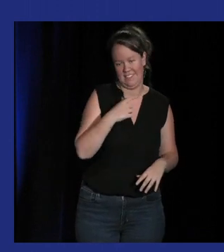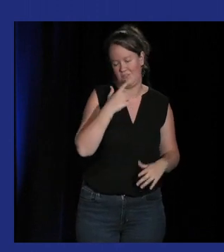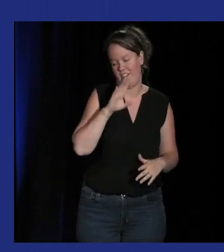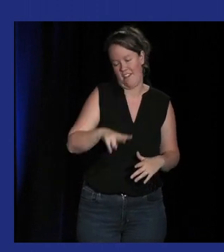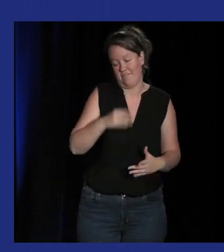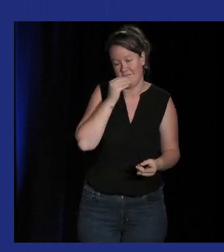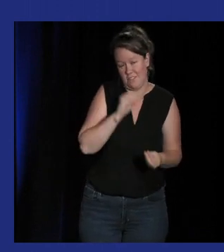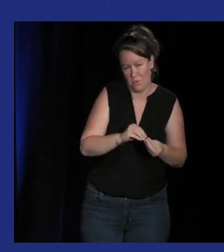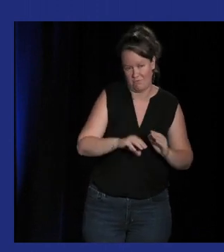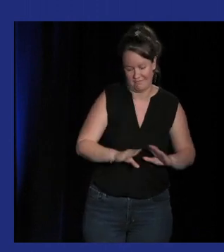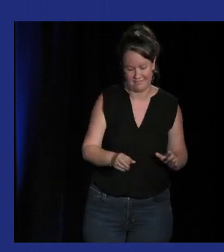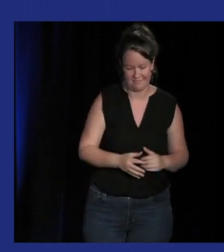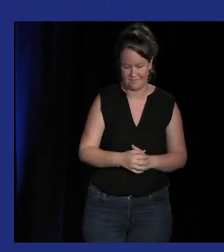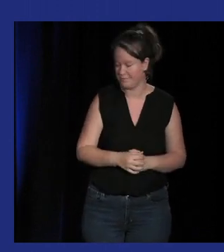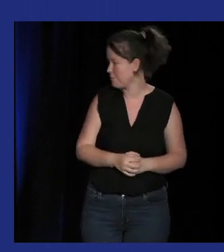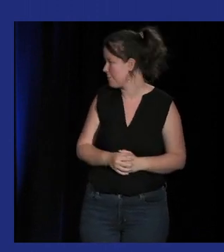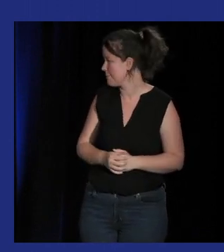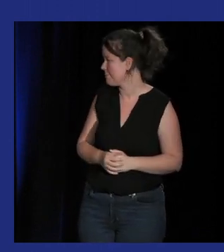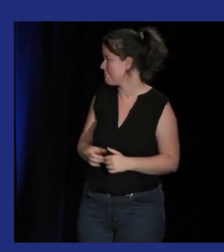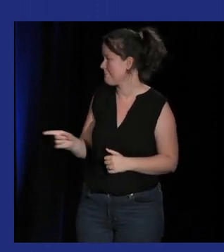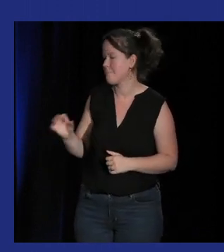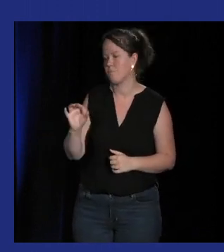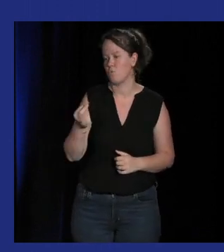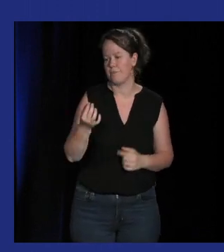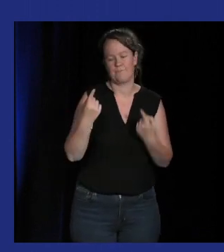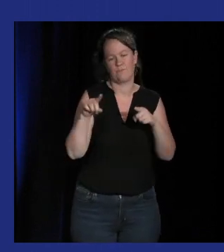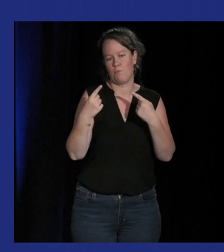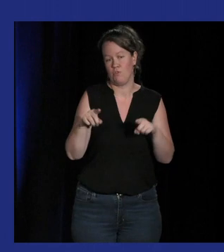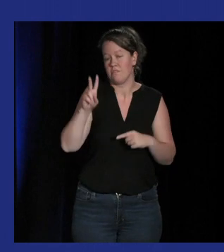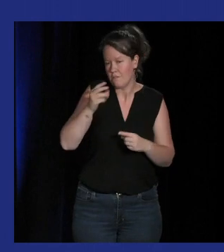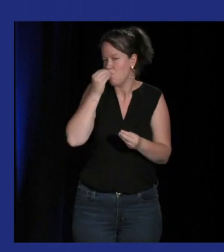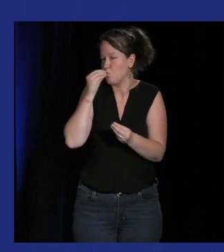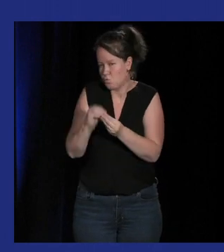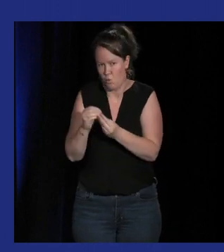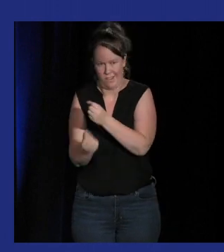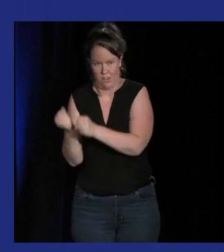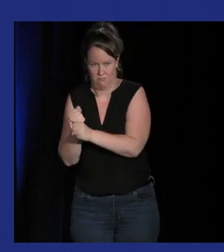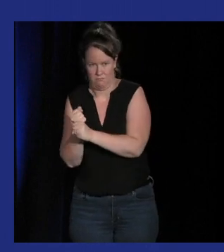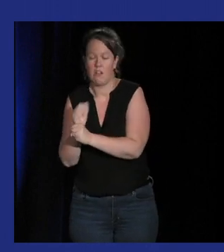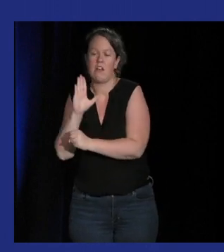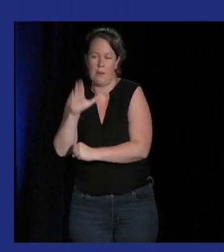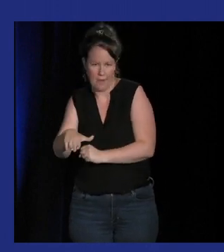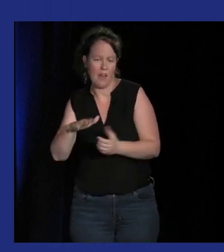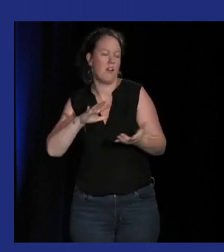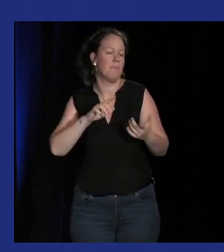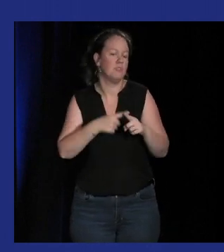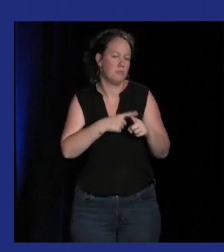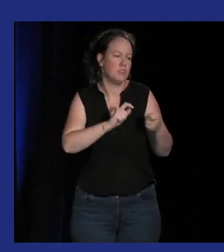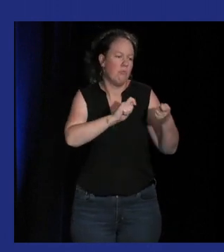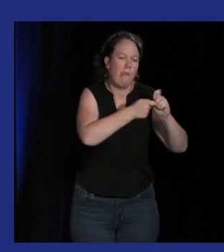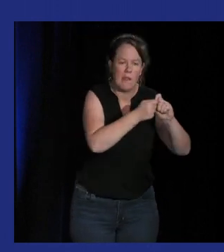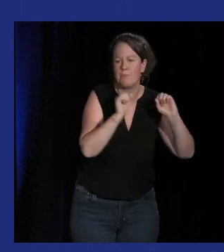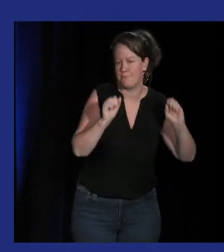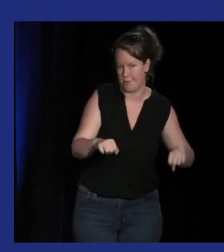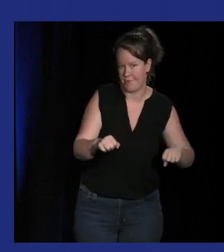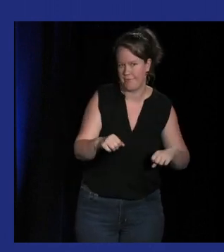que ces émotions composés assez vite et puis quitte qu'elle soit modifiée un peu plus tard parce que je pensais ça m'était sorti